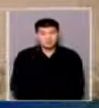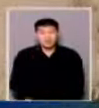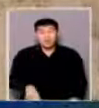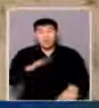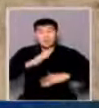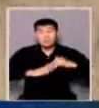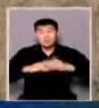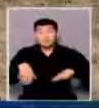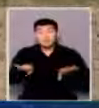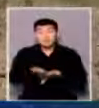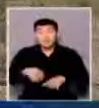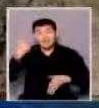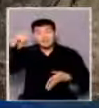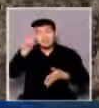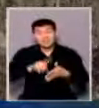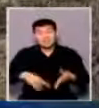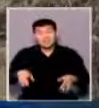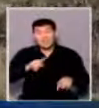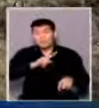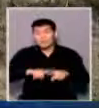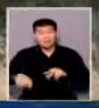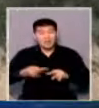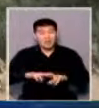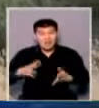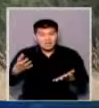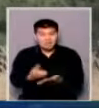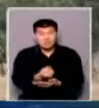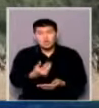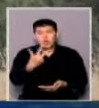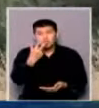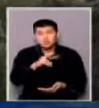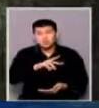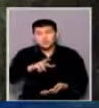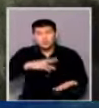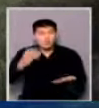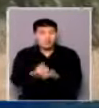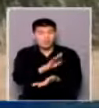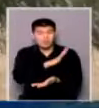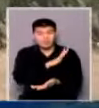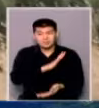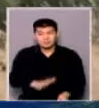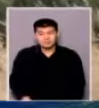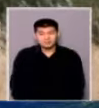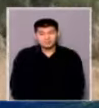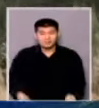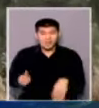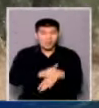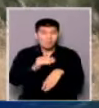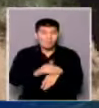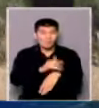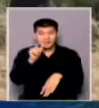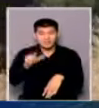Кинолог маман мен оның сенімді серігі мені көп күттірмеді, небәрі 3 минутта тапты. Молодец.